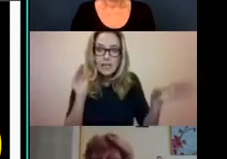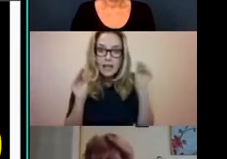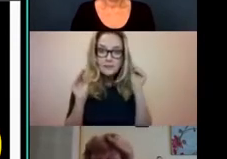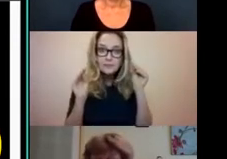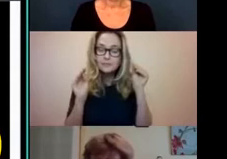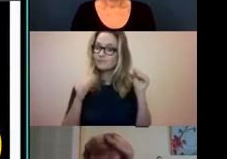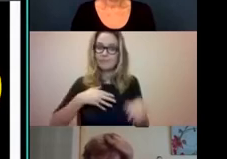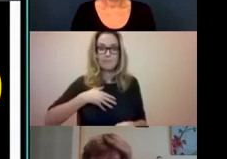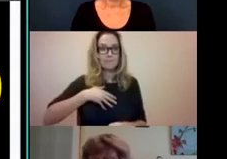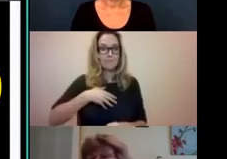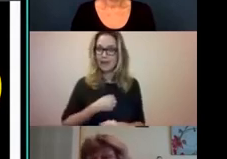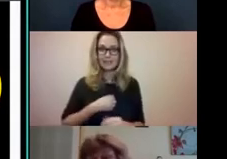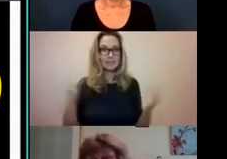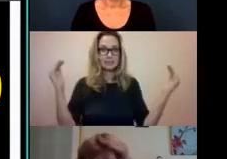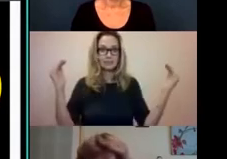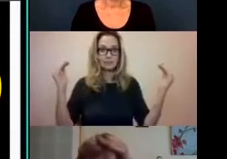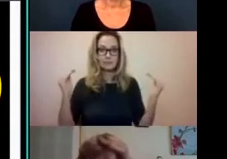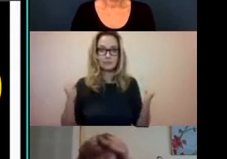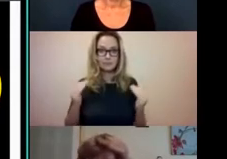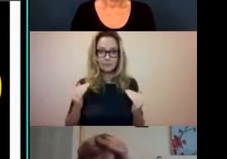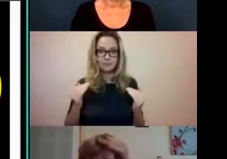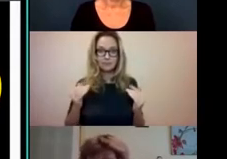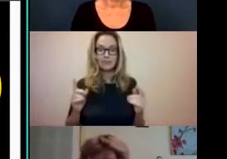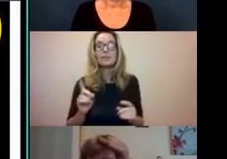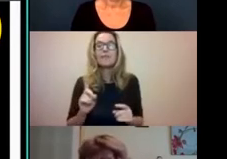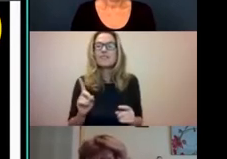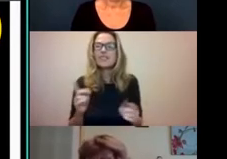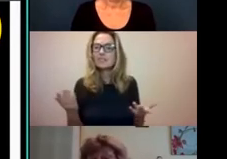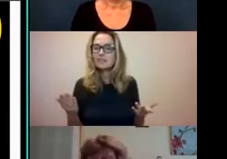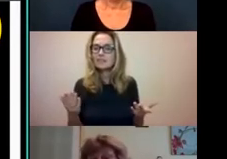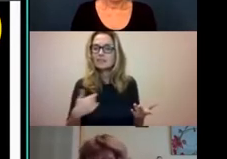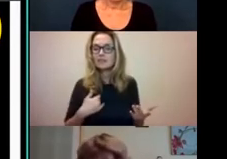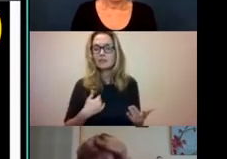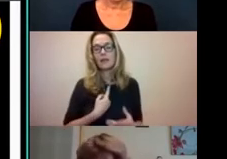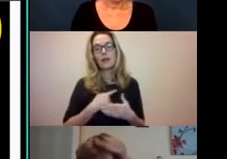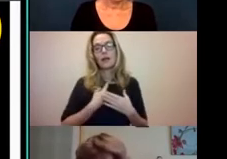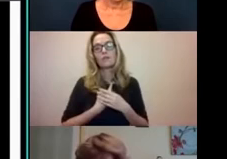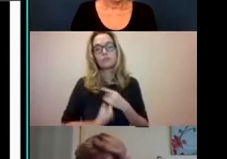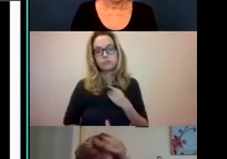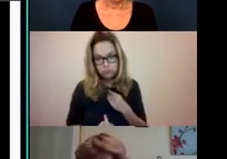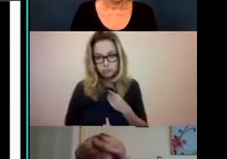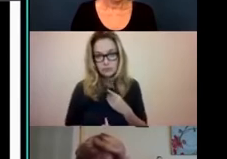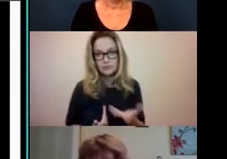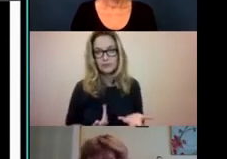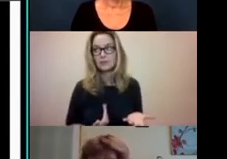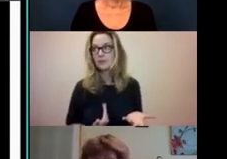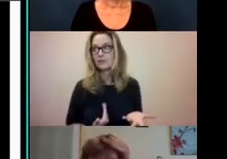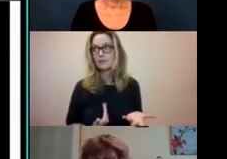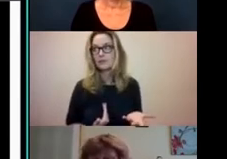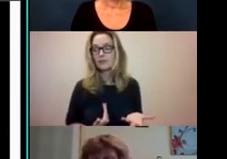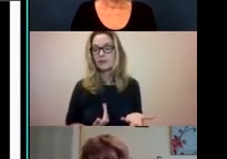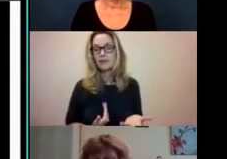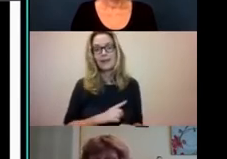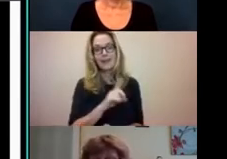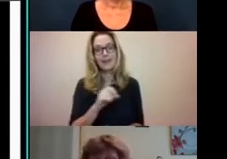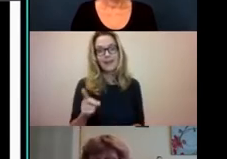gebeurt. Hm. Wat er met je gebeurt is eigenlijk dat je uitgeput raakt. Ja, ja. Want je bent de hele